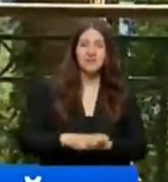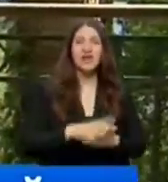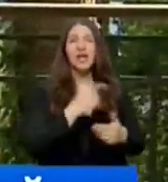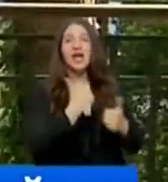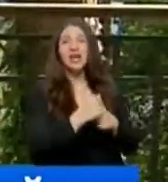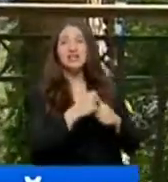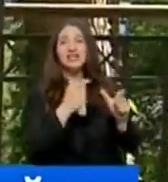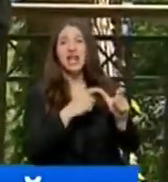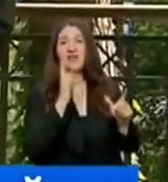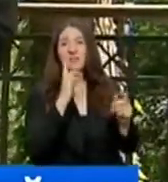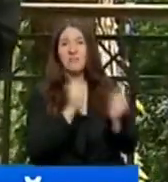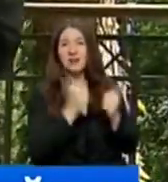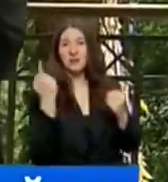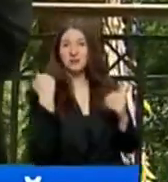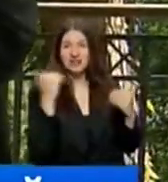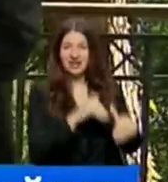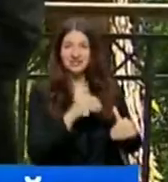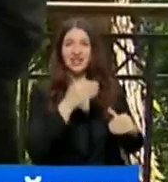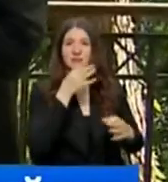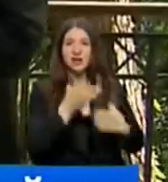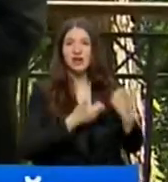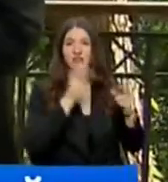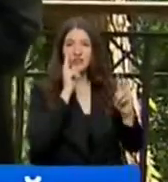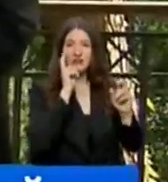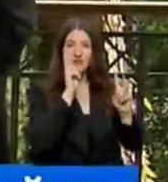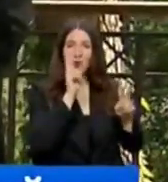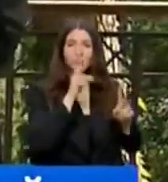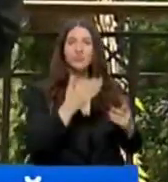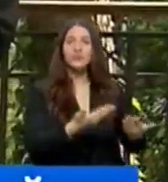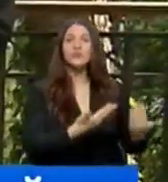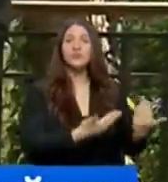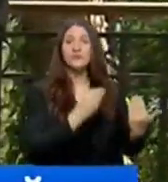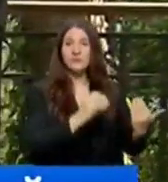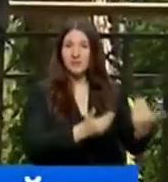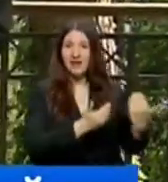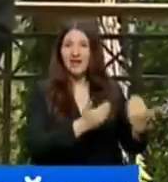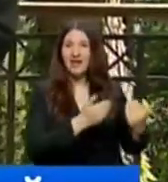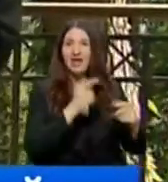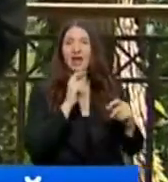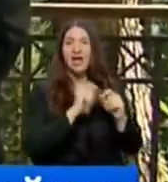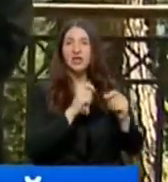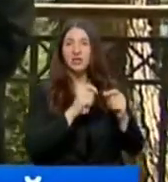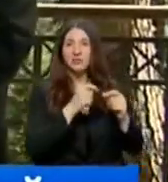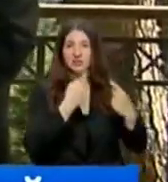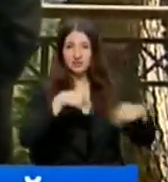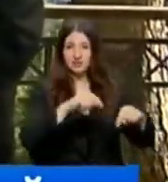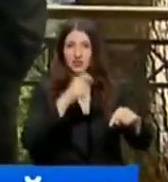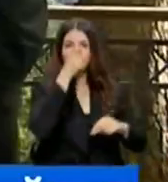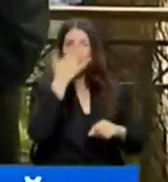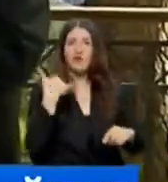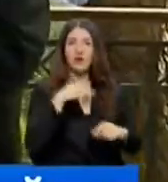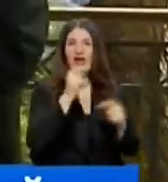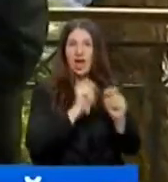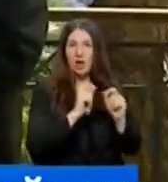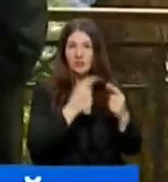Eşiniz Selvi Hanım'la birlikte geldiniz dün. Evet. Ajanslara yansıyan fotoğraflara baktım. Evet, evet. Kucağınızda da bir bebek. Ekonomi sınıfında uçuyorsunuz Türk Hava Yolları'yla.